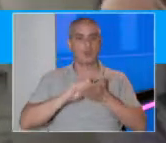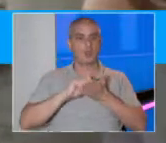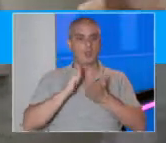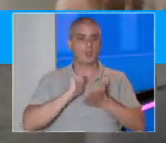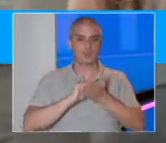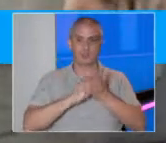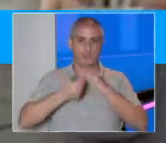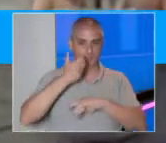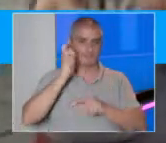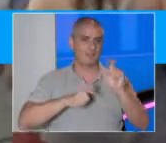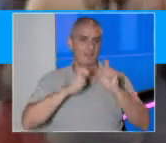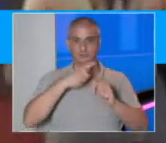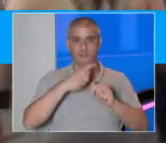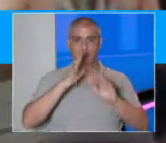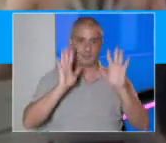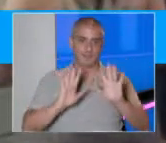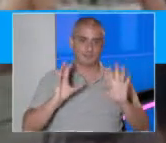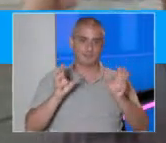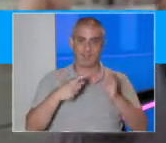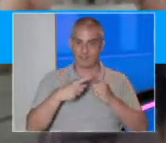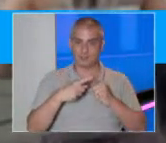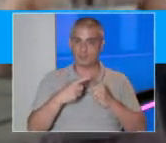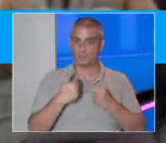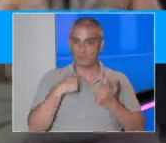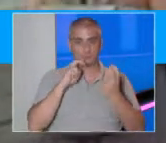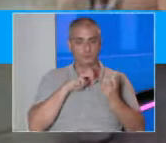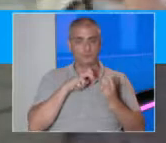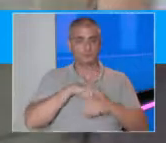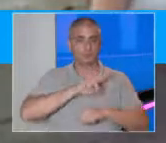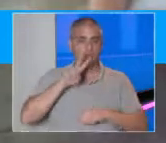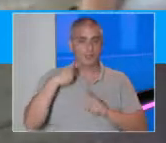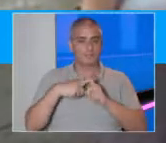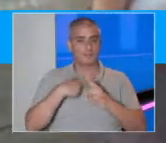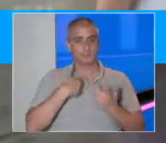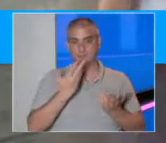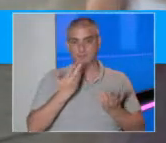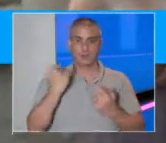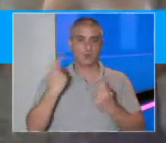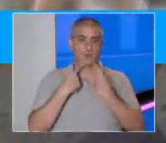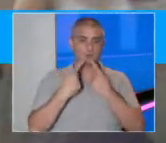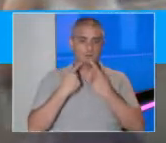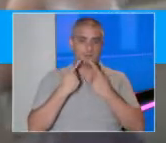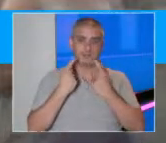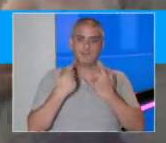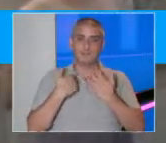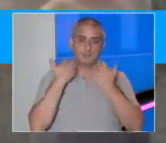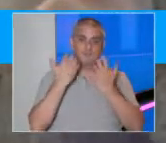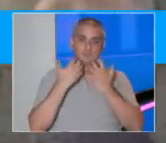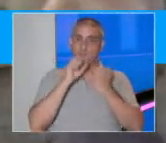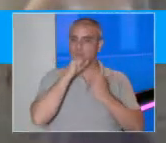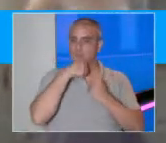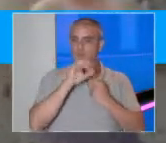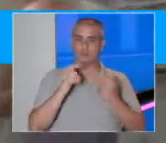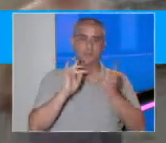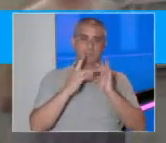בכירים ואנשי טלוויזיה ורדיו, ואנחנו יושבים שם ממש שעתיים וחצי לפחות כל שיחה, ומספרים על ההיסטוריה